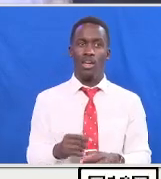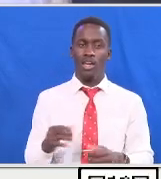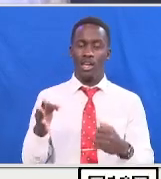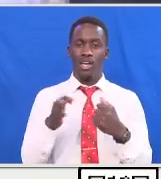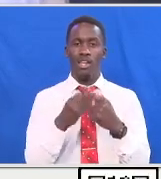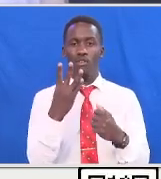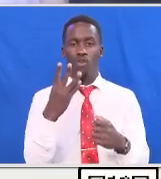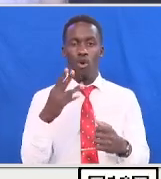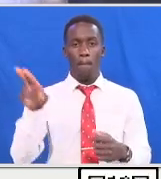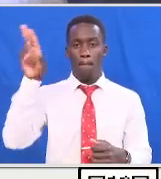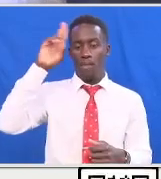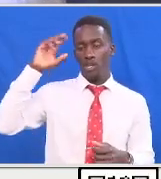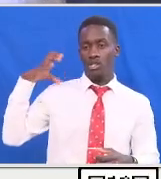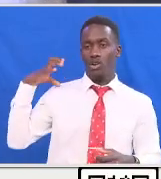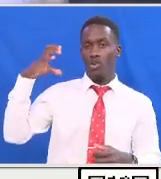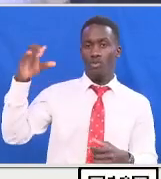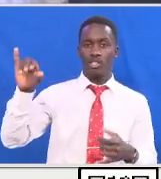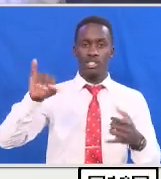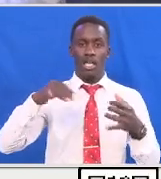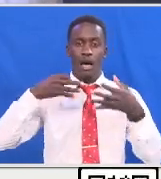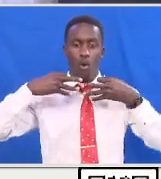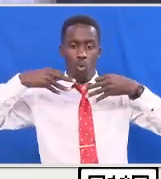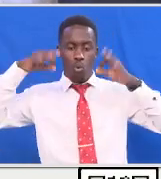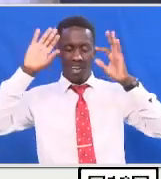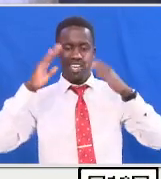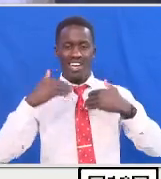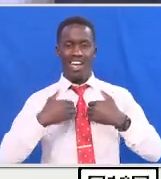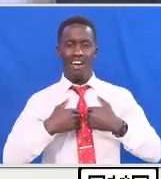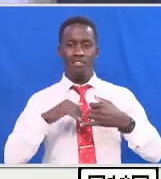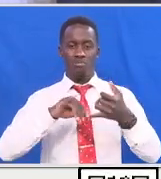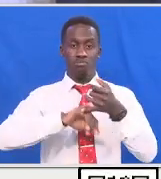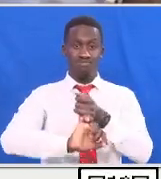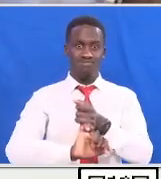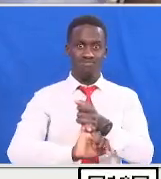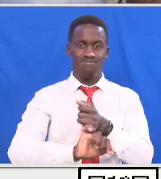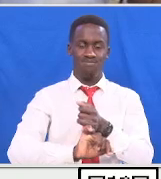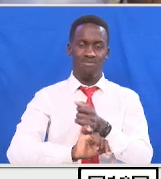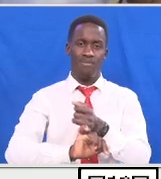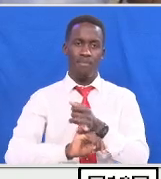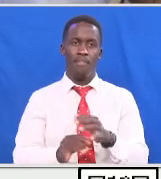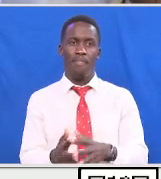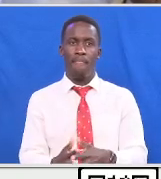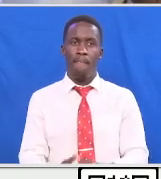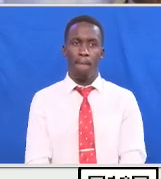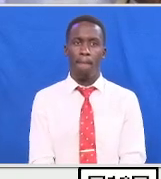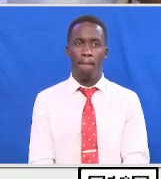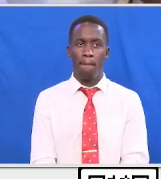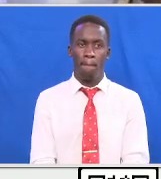Officers actually, you know, tying the knot and officiating their marriages to their loved ones. Let's take a look at that.